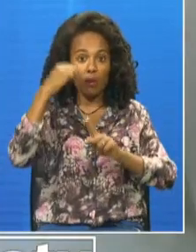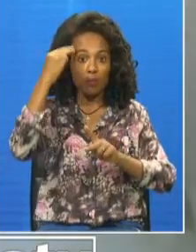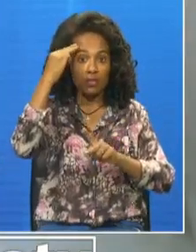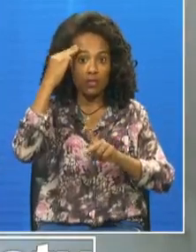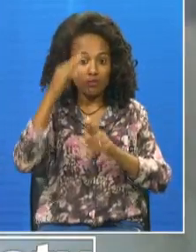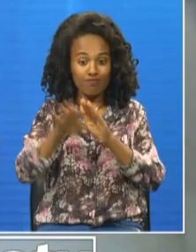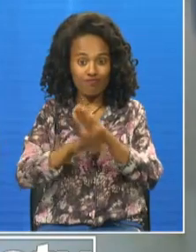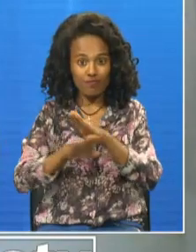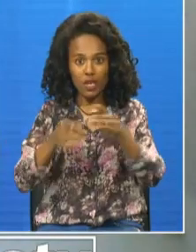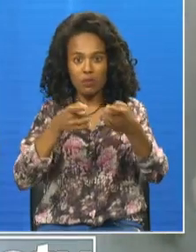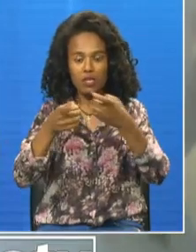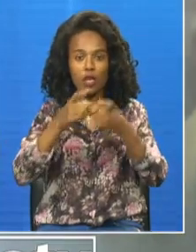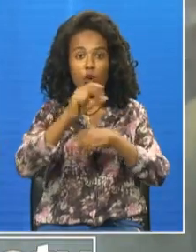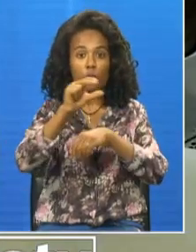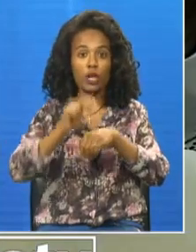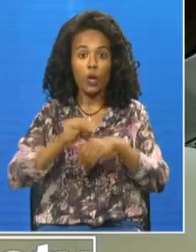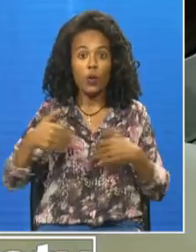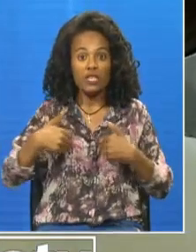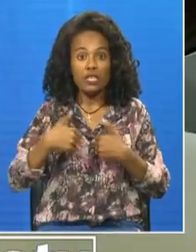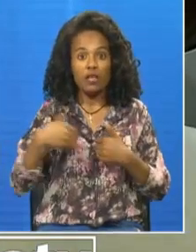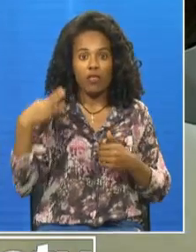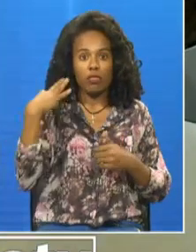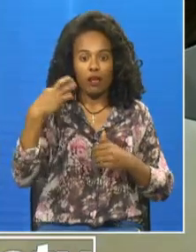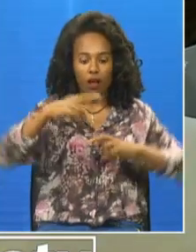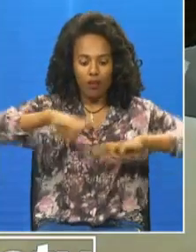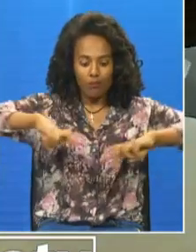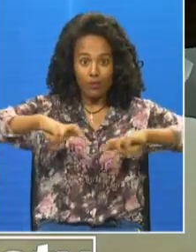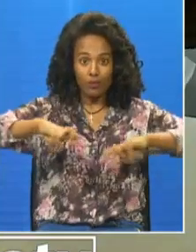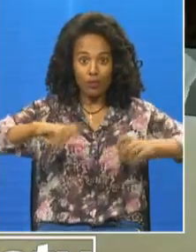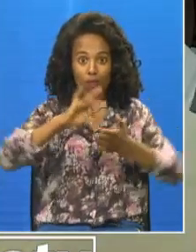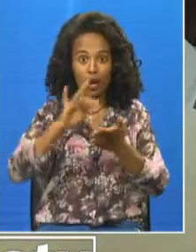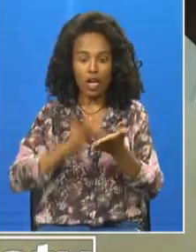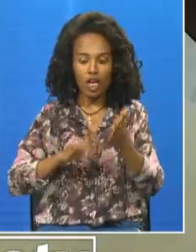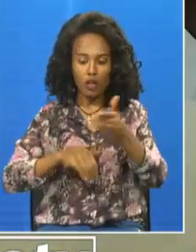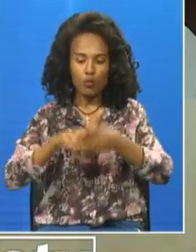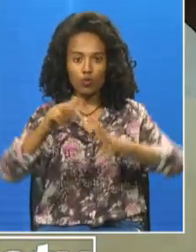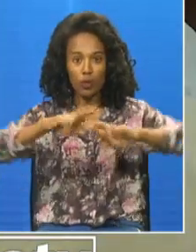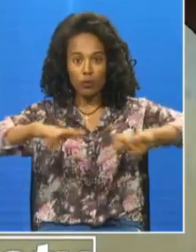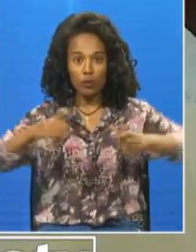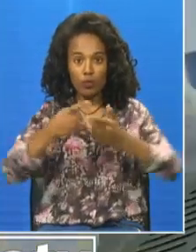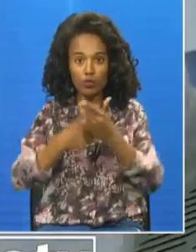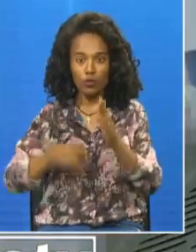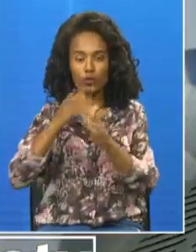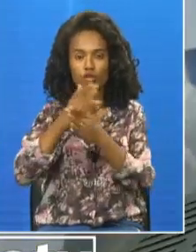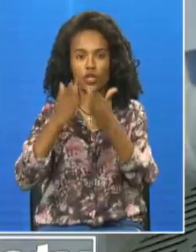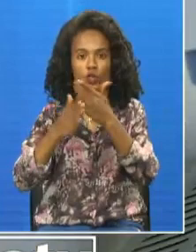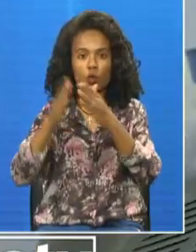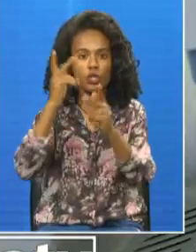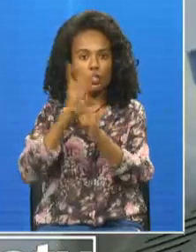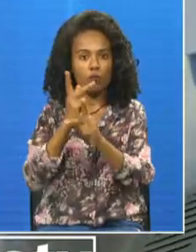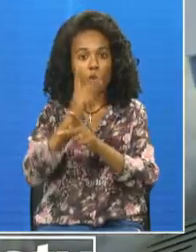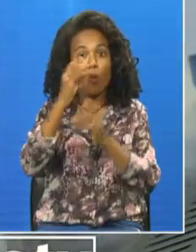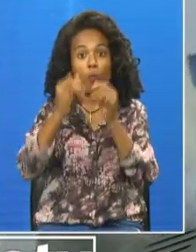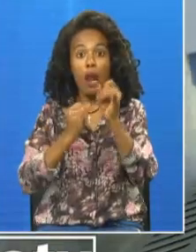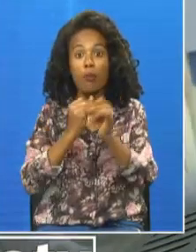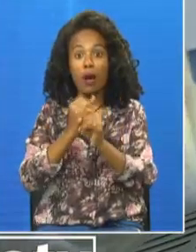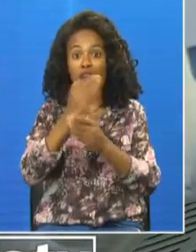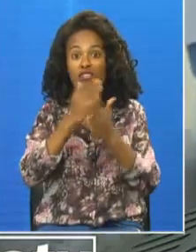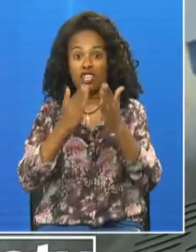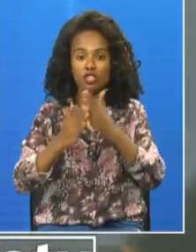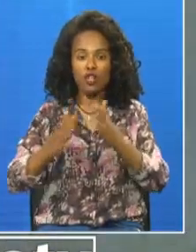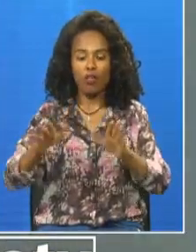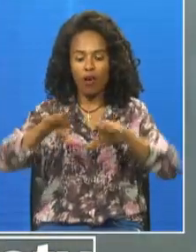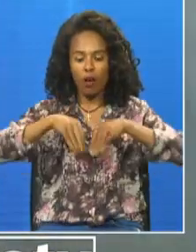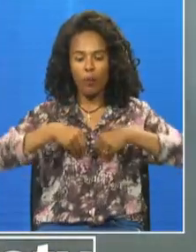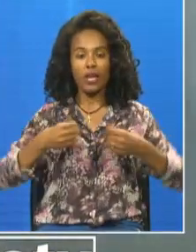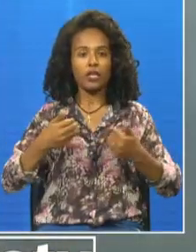በአስቸኳይ ጊዜ አዋጁ ያሳለፋቸውን ውሳኔዎች በመተግበር ረገድ ህብረተሰቡ መዘናጋት እንደሚታይበት የቲቪ ያነጋገራቸው